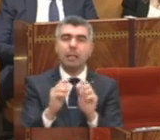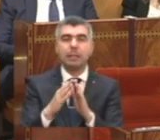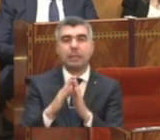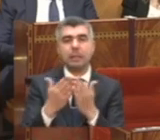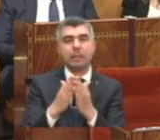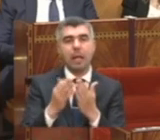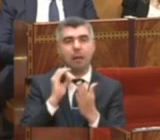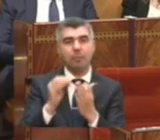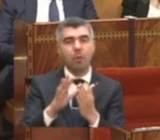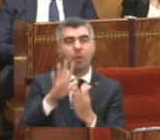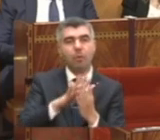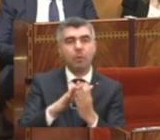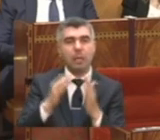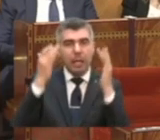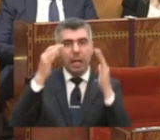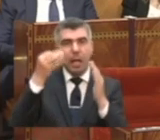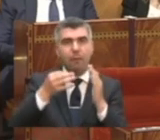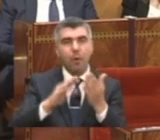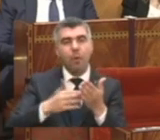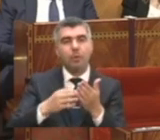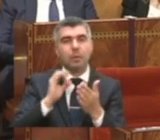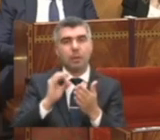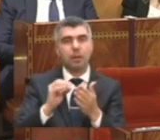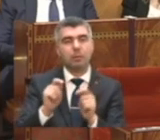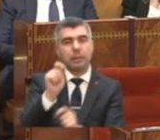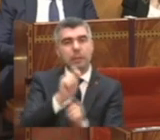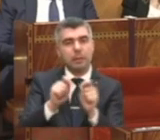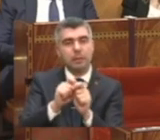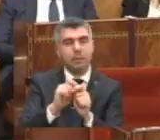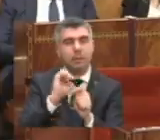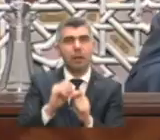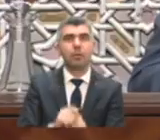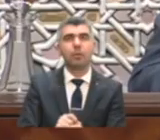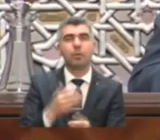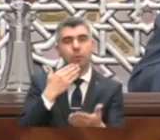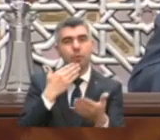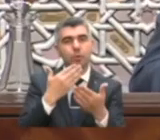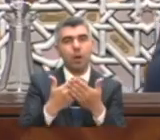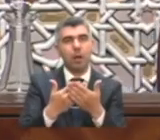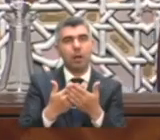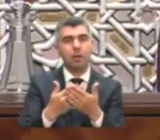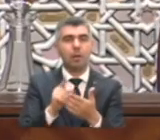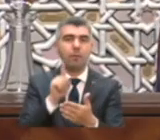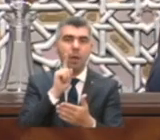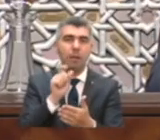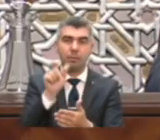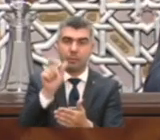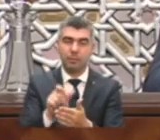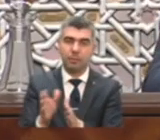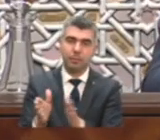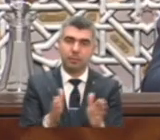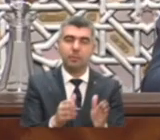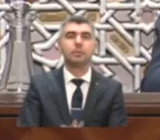الفعاليات والتظاهرات الثقافية التي تقام في إطار التظاهرتين. شكرا. إن نجاح هذا المعرض انتهى الوقت سيدة